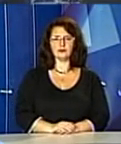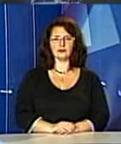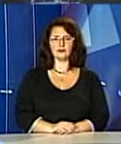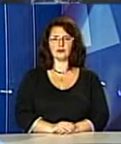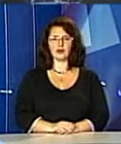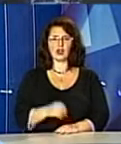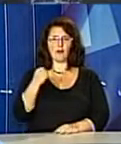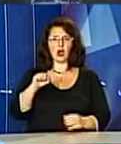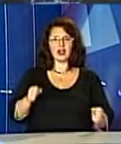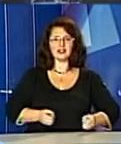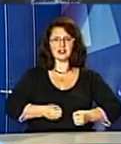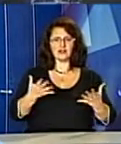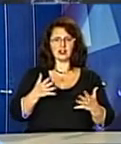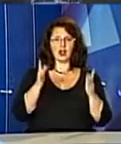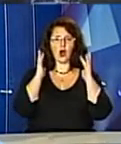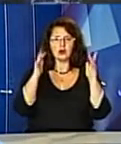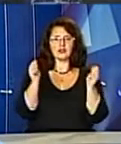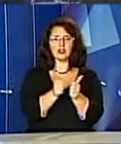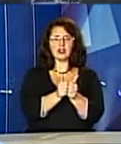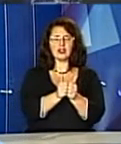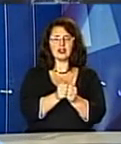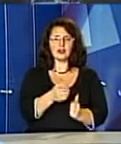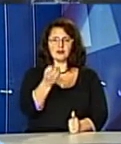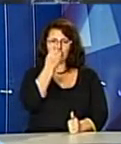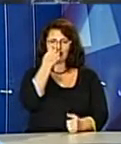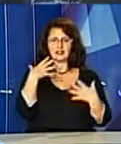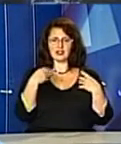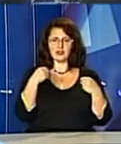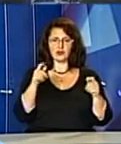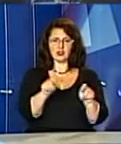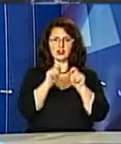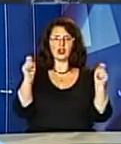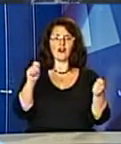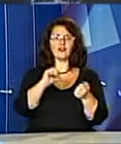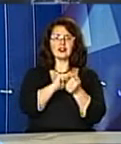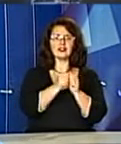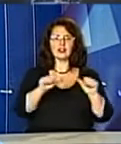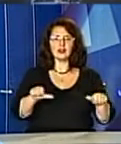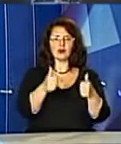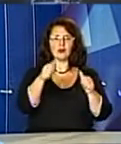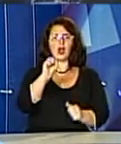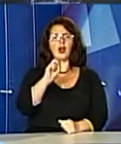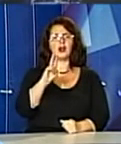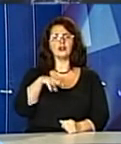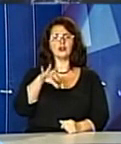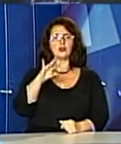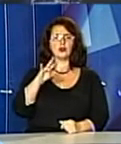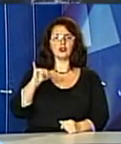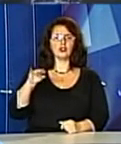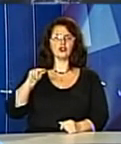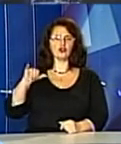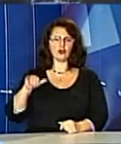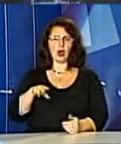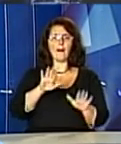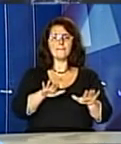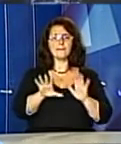Світла. У сквері біля Львівського цирку відкрили перший в Україні пам'ятник видатному поетові Богдану Ігорю Антоничу. Місце обрали